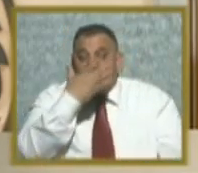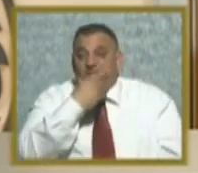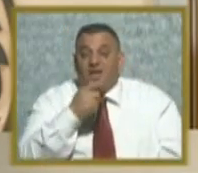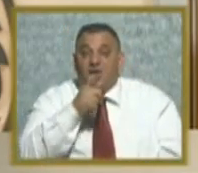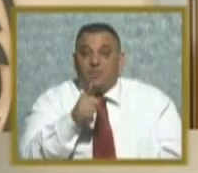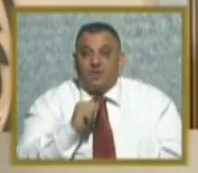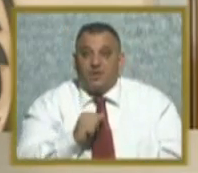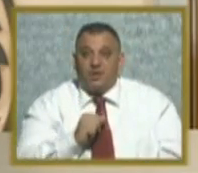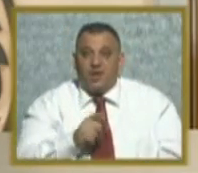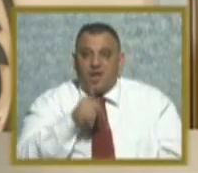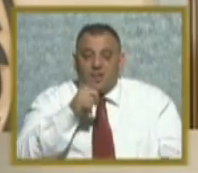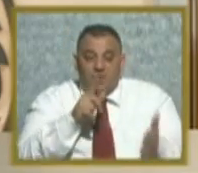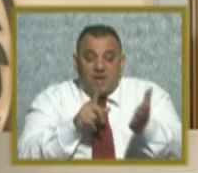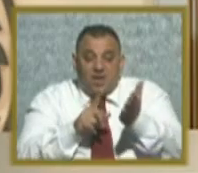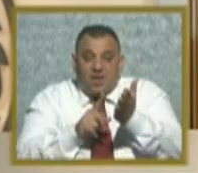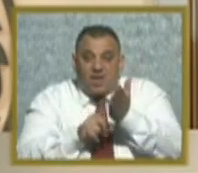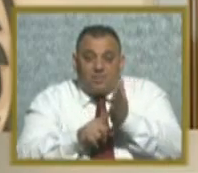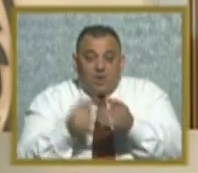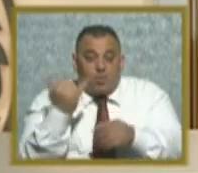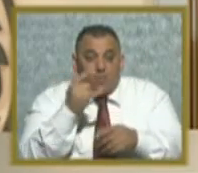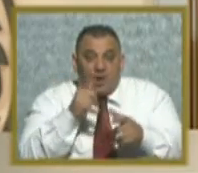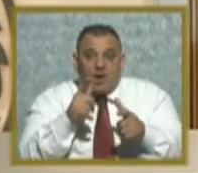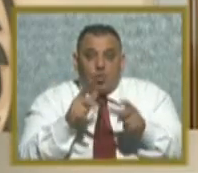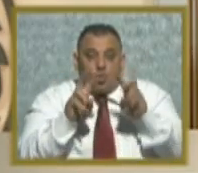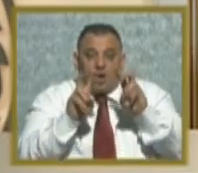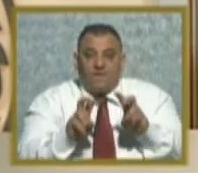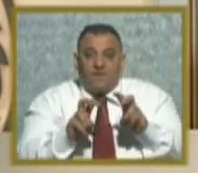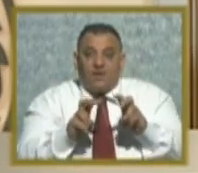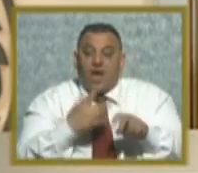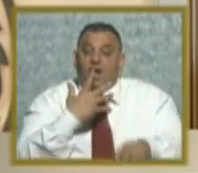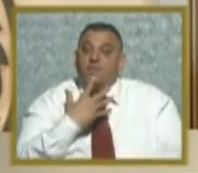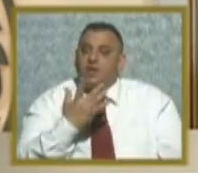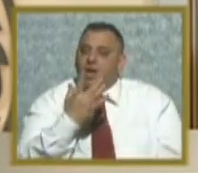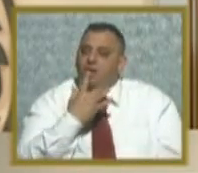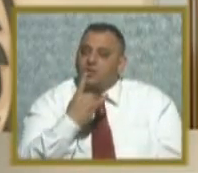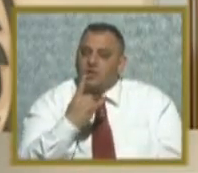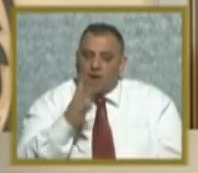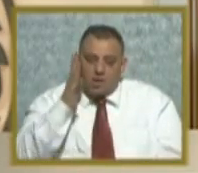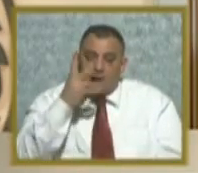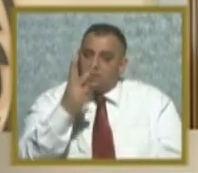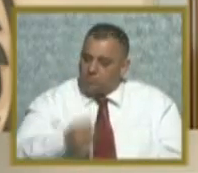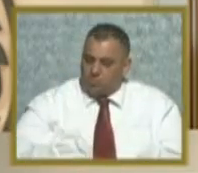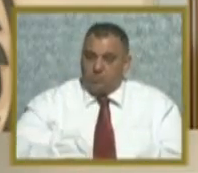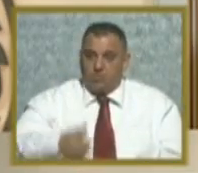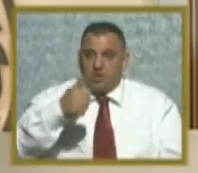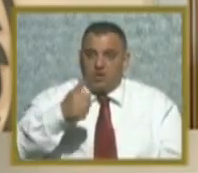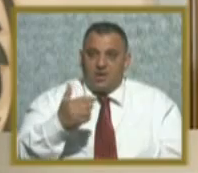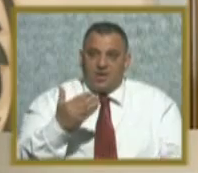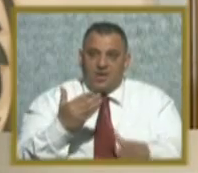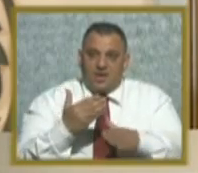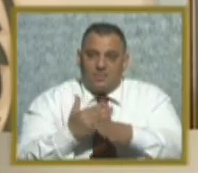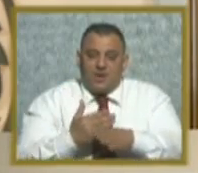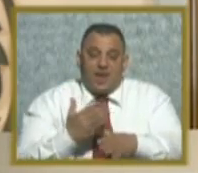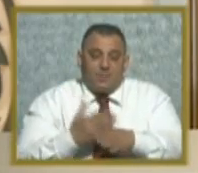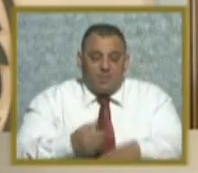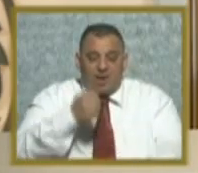الصلاة والسلام حسم الذرائع في مثل هذا الأمر فينتظر. أما دخل 5 دقائق 10 دقائق لا يصلي ما فيها شيء، لأن هذه من ذوات